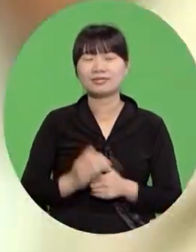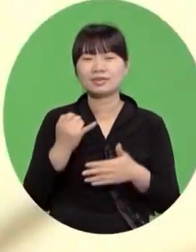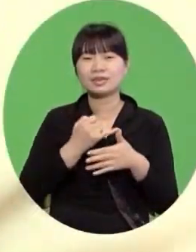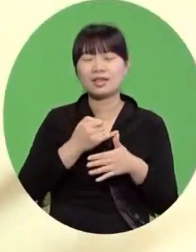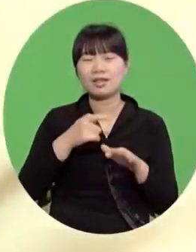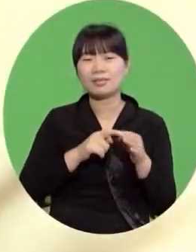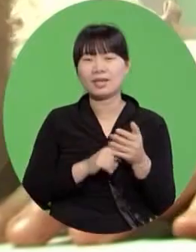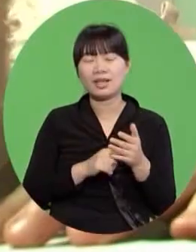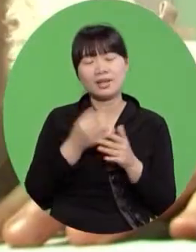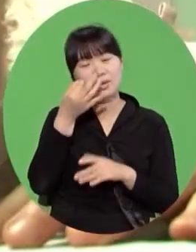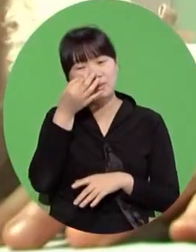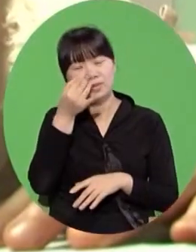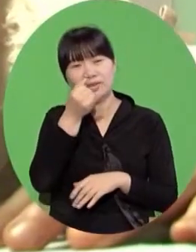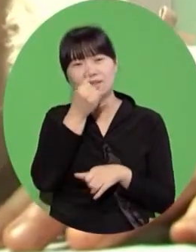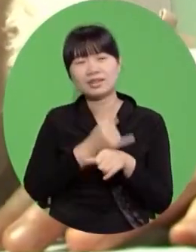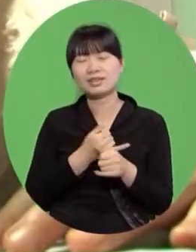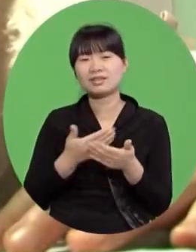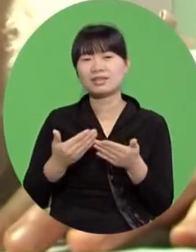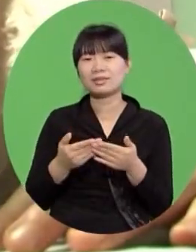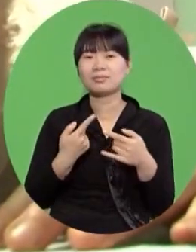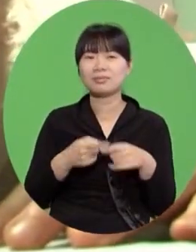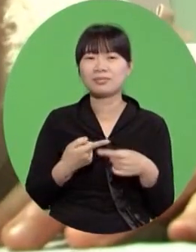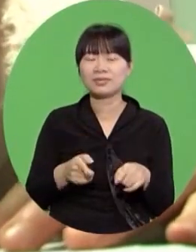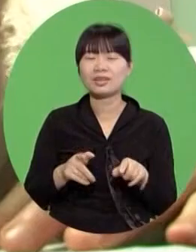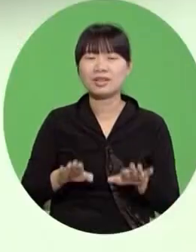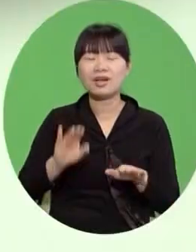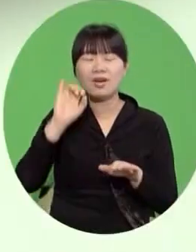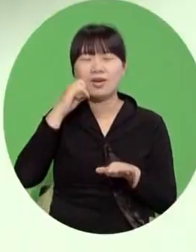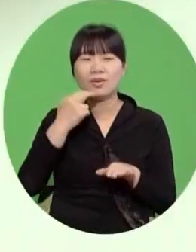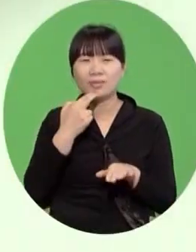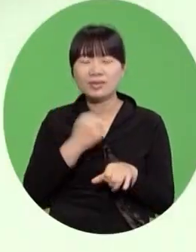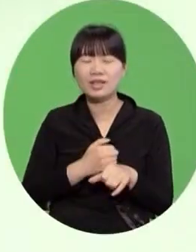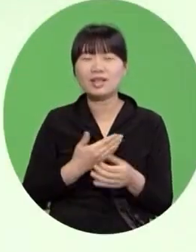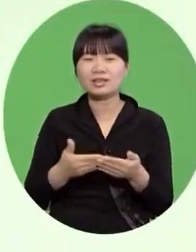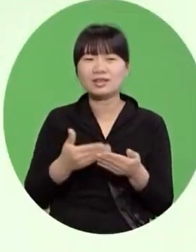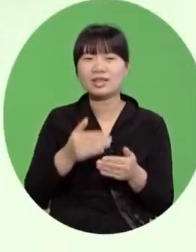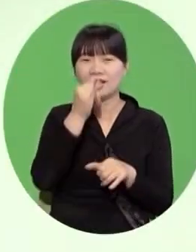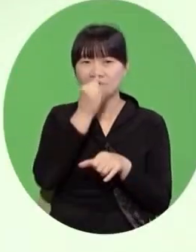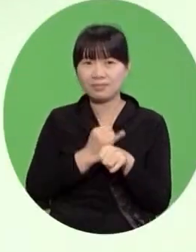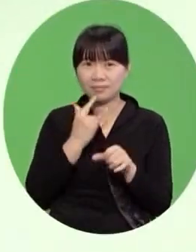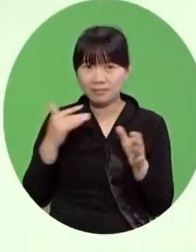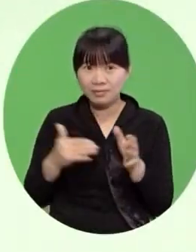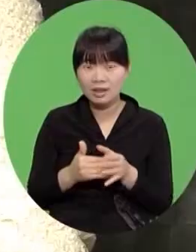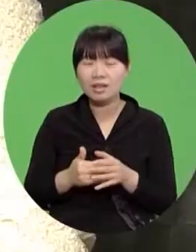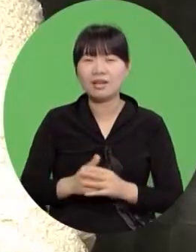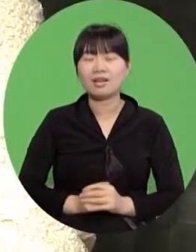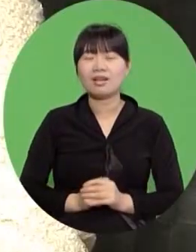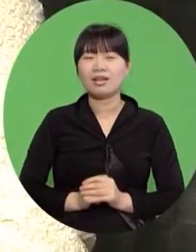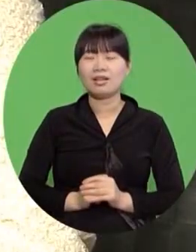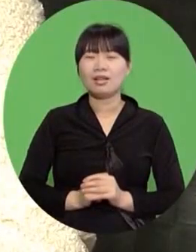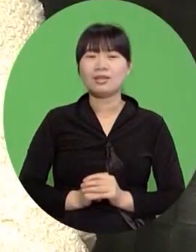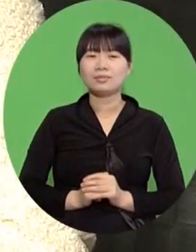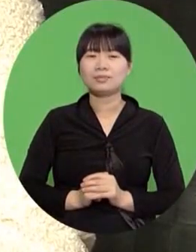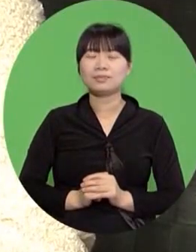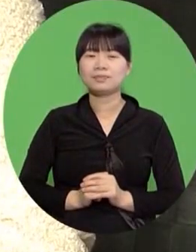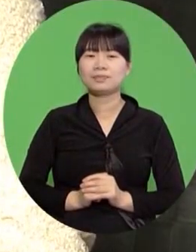희연이의 마음을 엿볼 수 있는 그림 평가. 어렵지 않게 그림을 그리는데요.